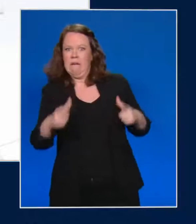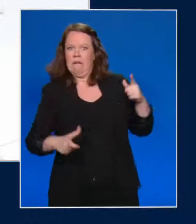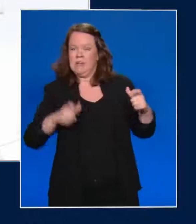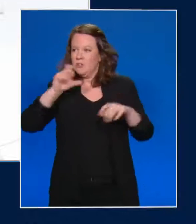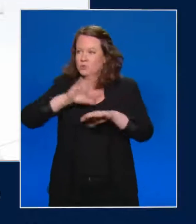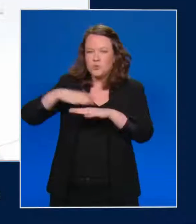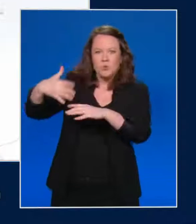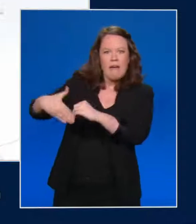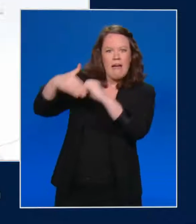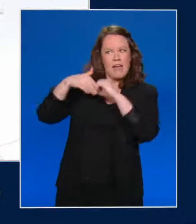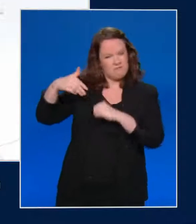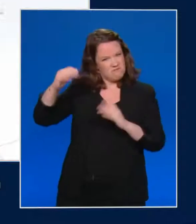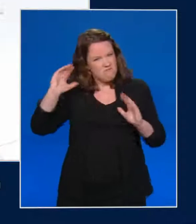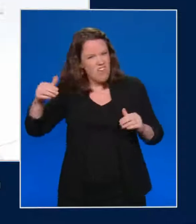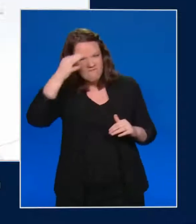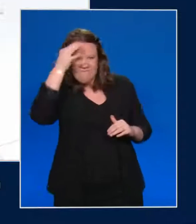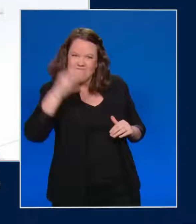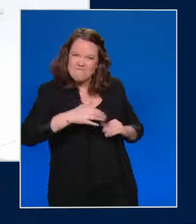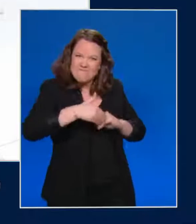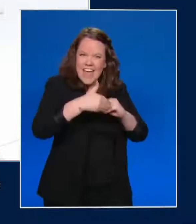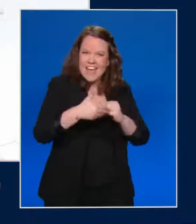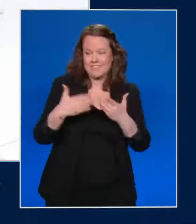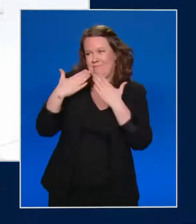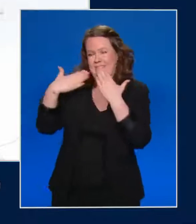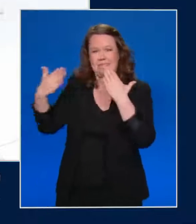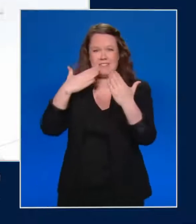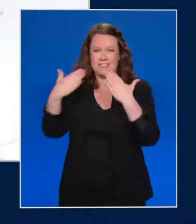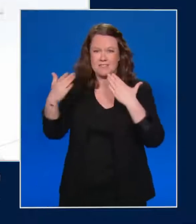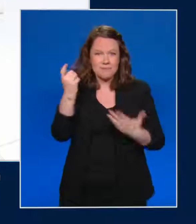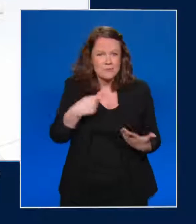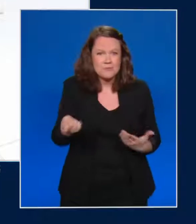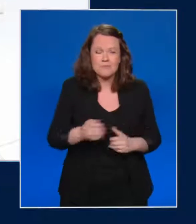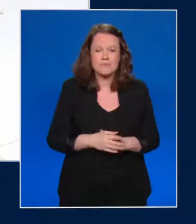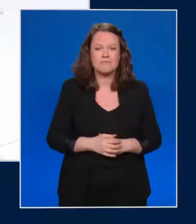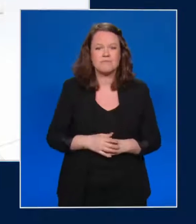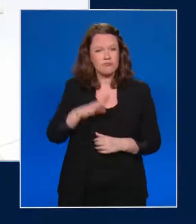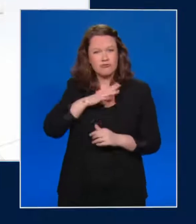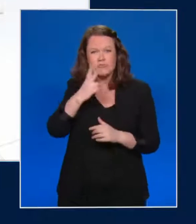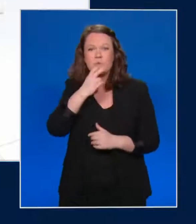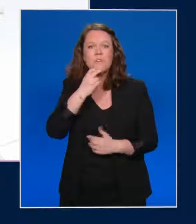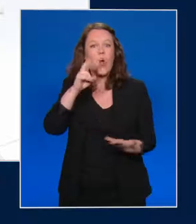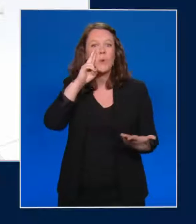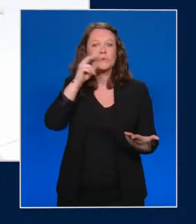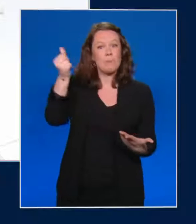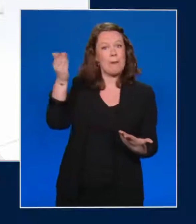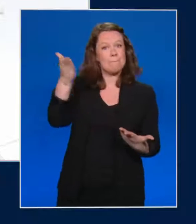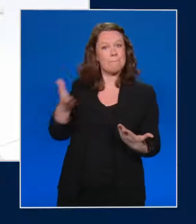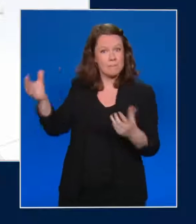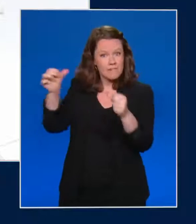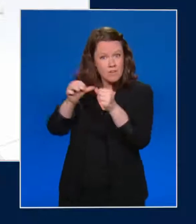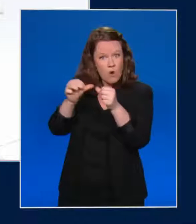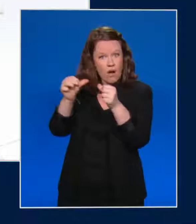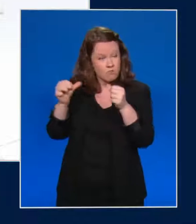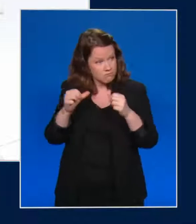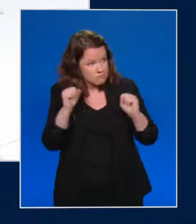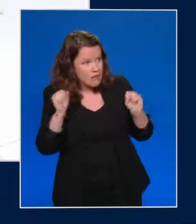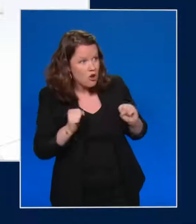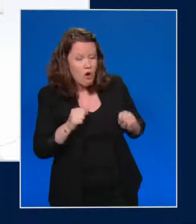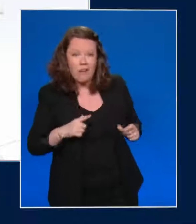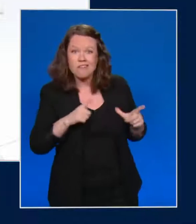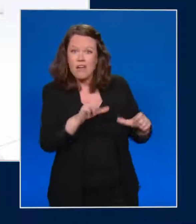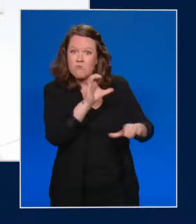de l'abyme nous sommes aujourd'hui aux côtés de tous les russes qui refusant qu'une guerre indignes